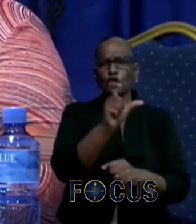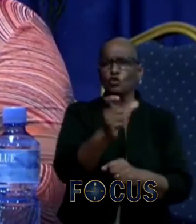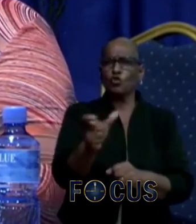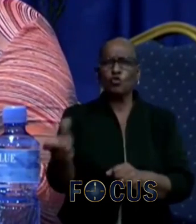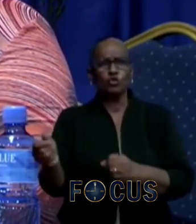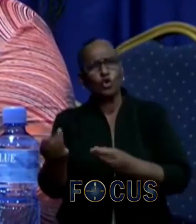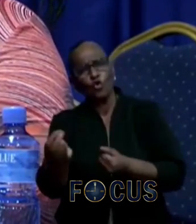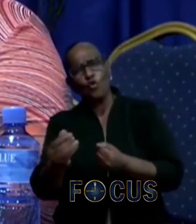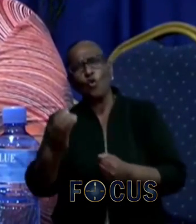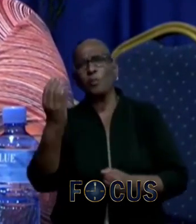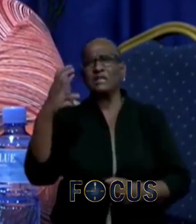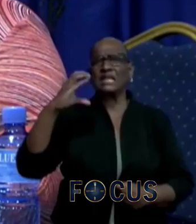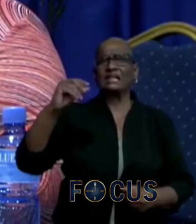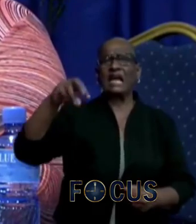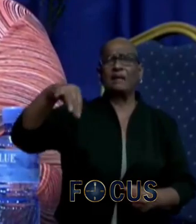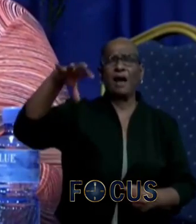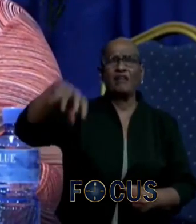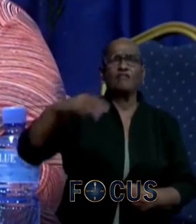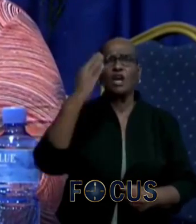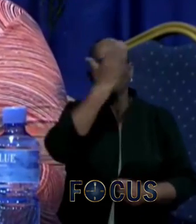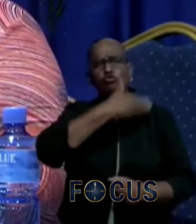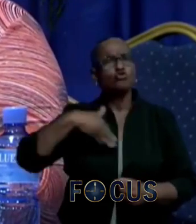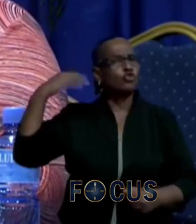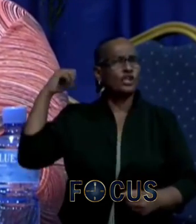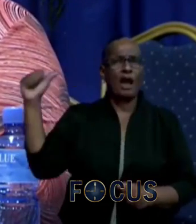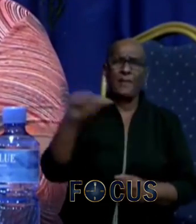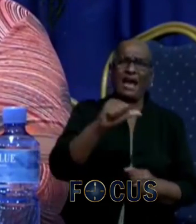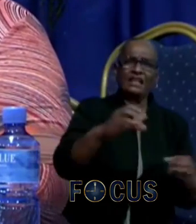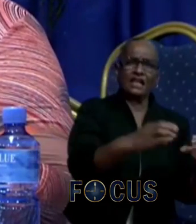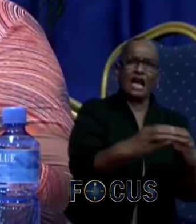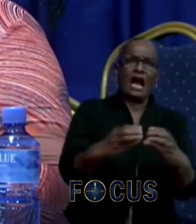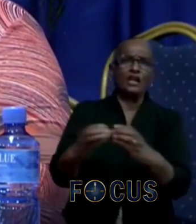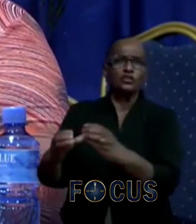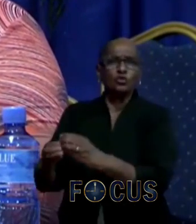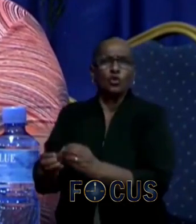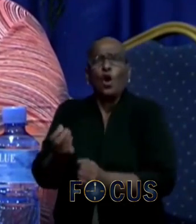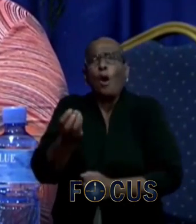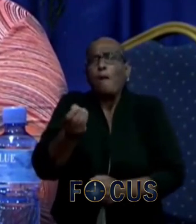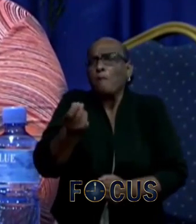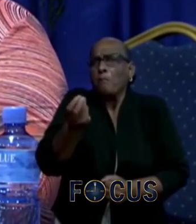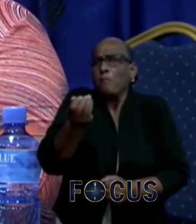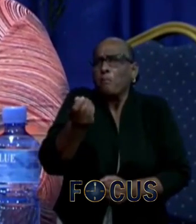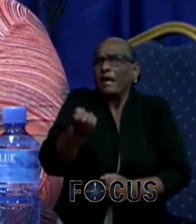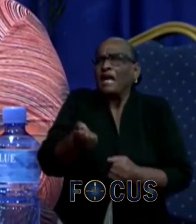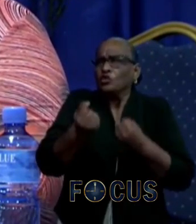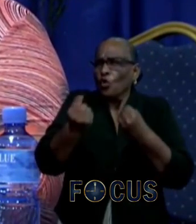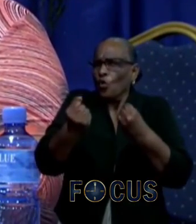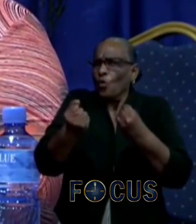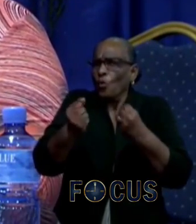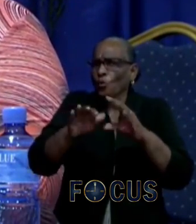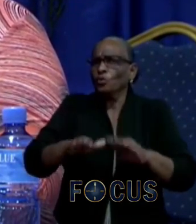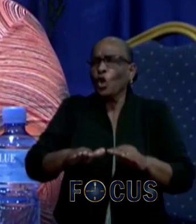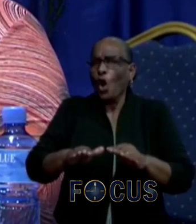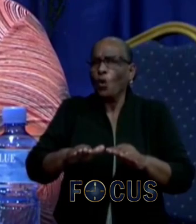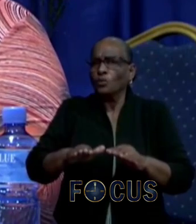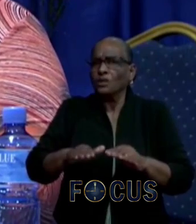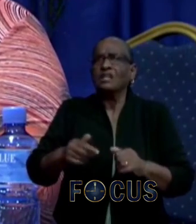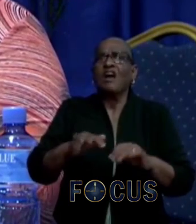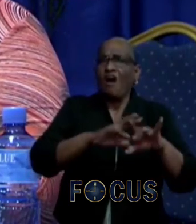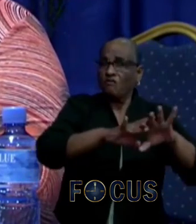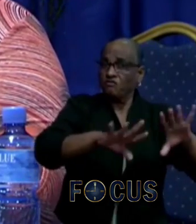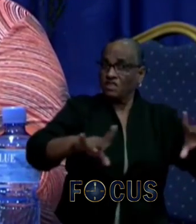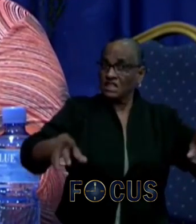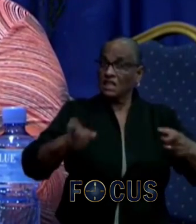de Centrale Bank van Suriname en andere relevante actoren om prijzen beheersbaar te houden. Daarnaast zijn er ook